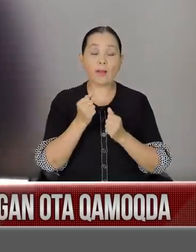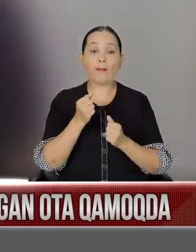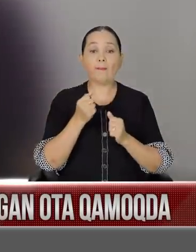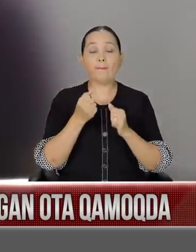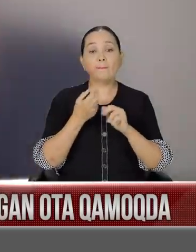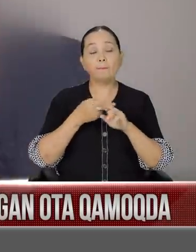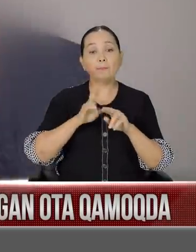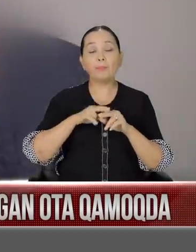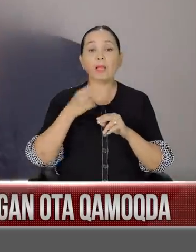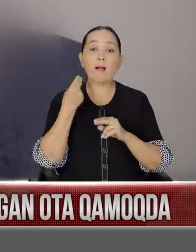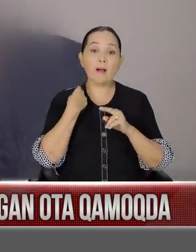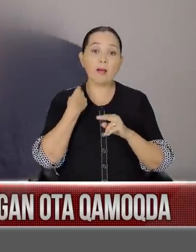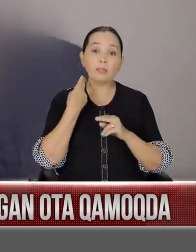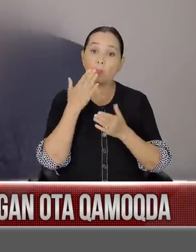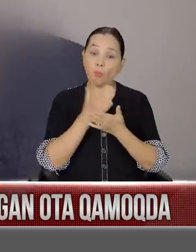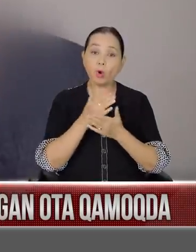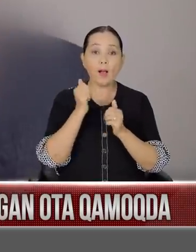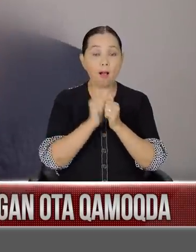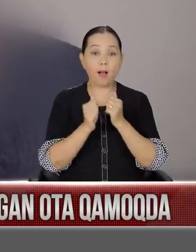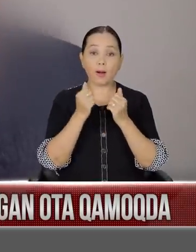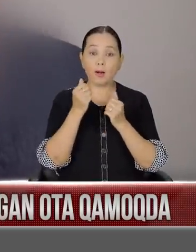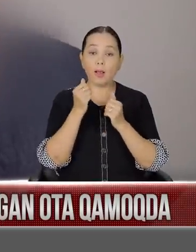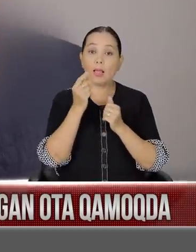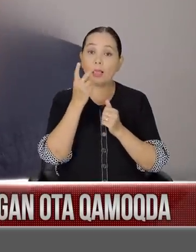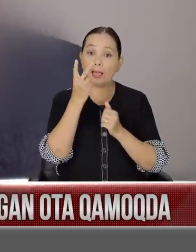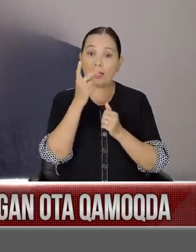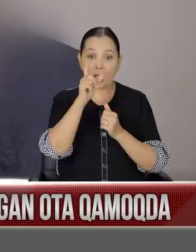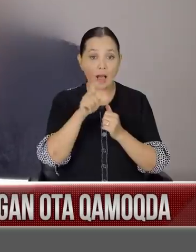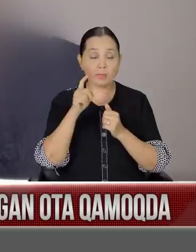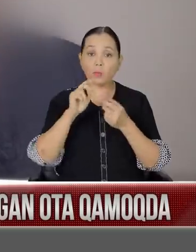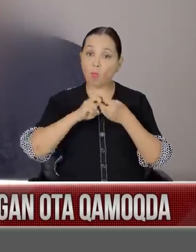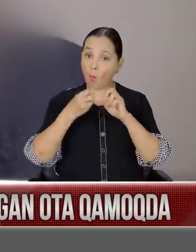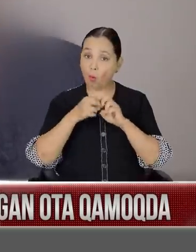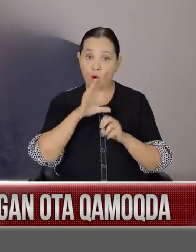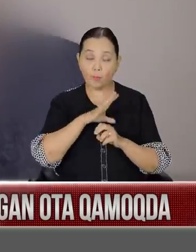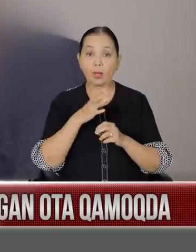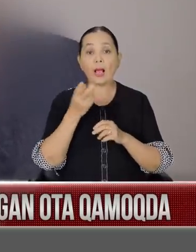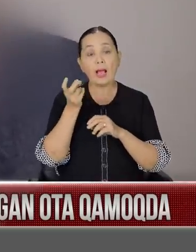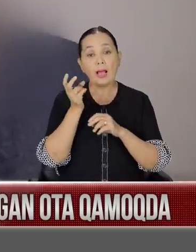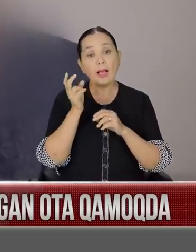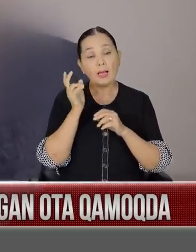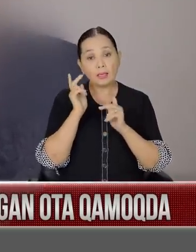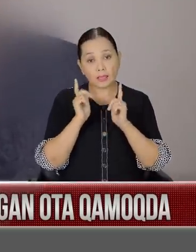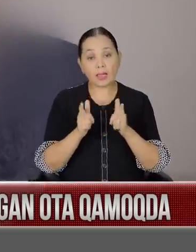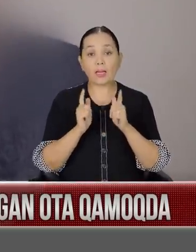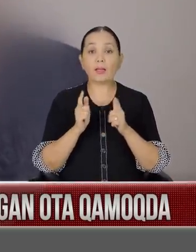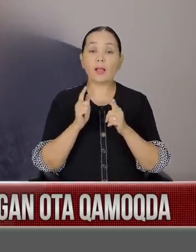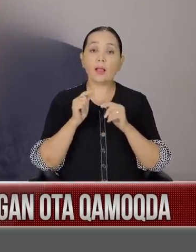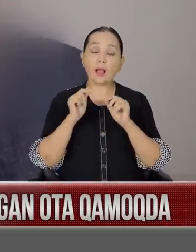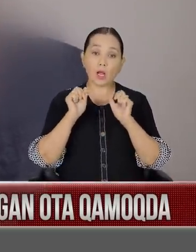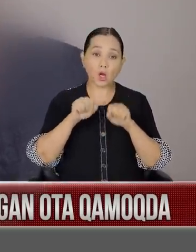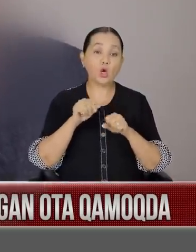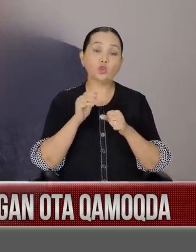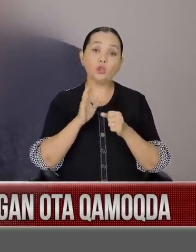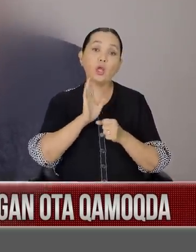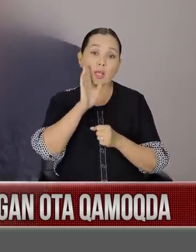ming yetar yetmas qarzim bor edi. O'sha bola har kuni ikkalamiz momo bo'lib yurgan uchun o'sha bolaga berdim. Kelib qo'ymaydi, lozim ekan. O'sha kuni